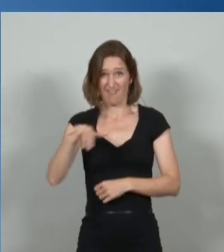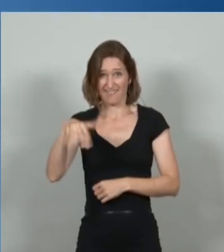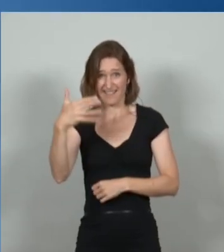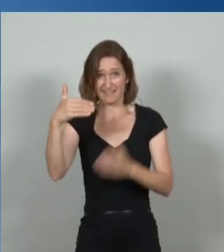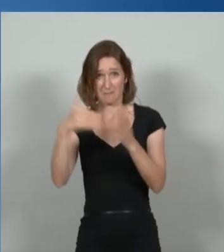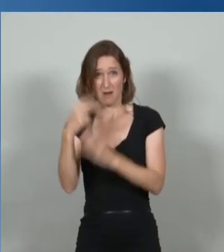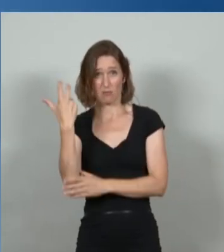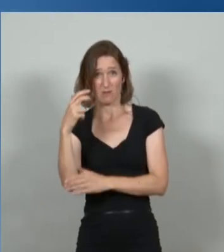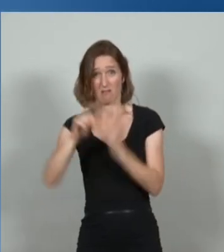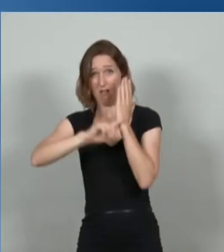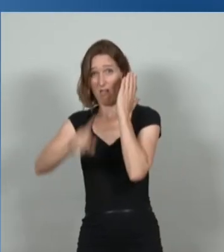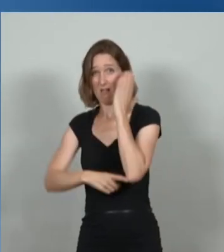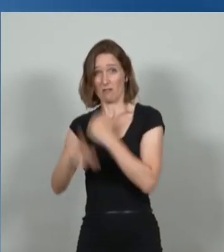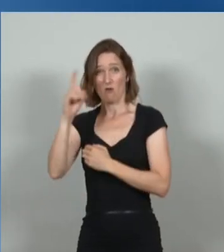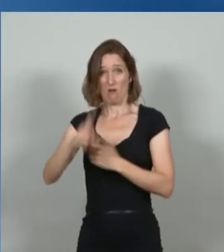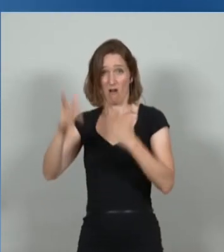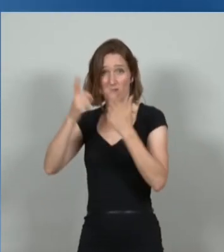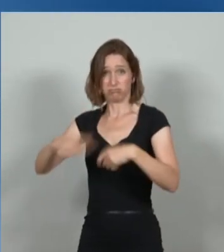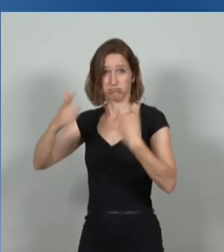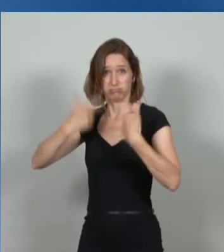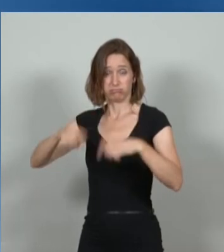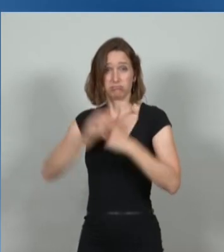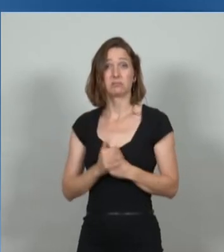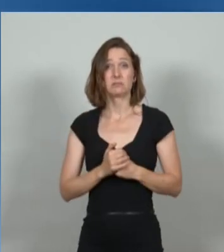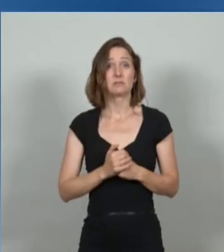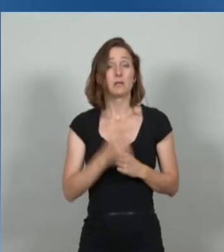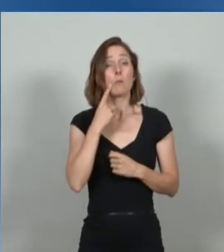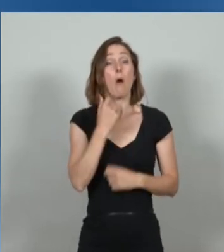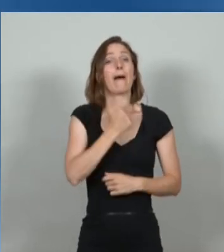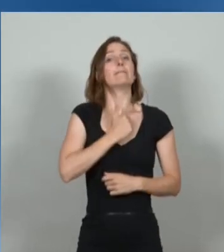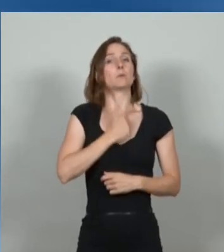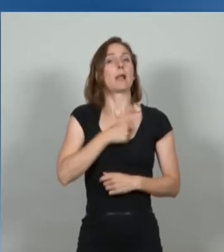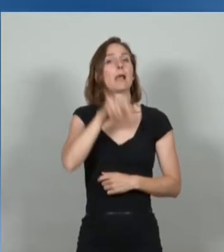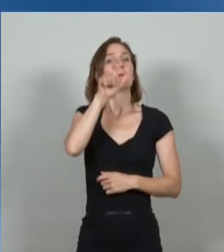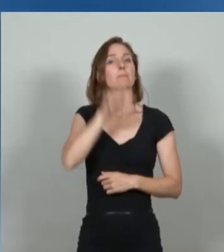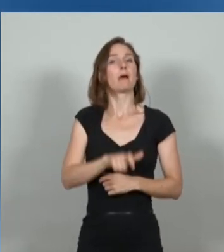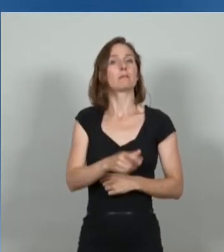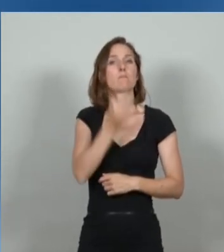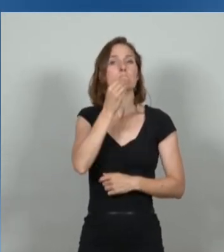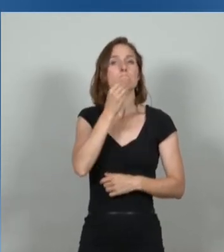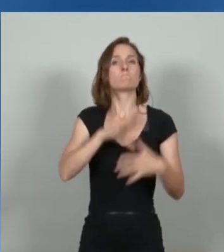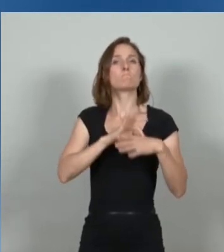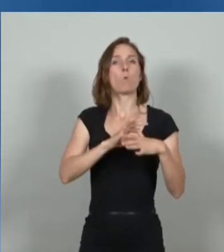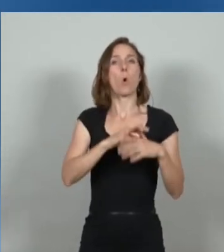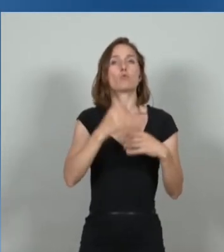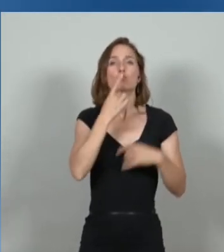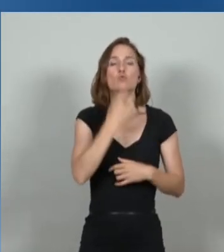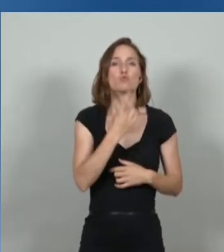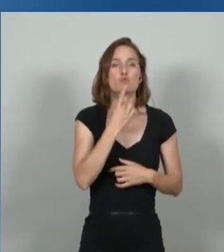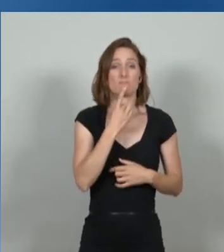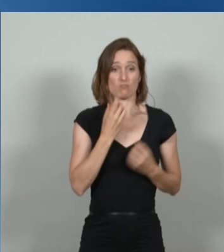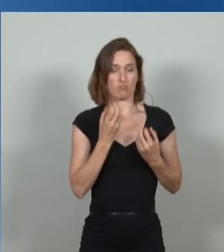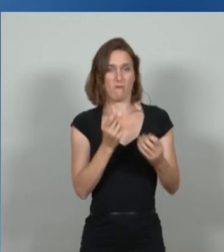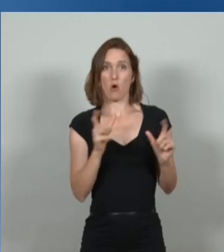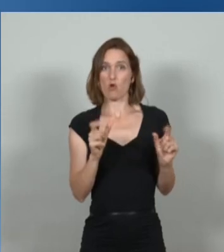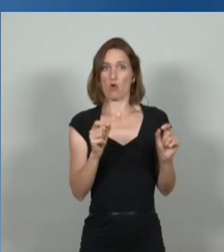à l'échelle individuel la surconsommation de viande et en particulier de viande rouge tant à augmenter le risque de cancer du côlon de maladies